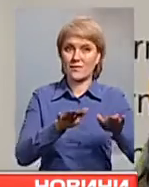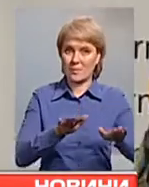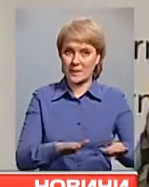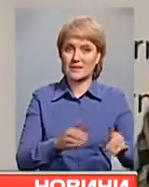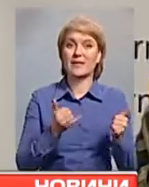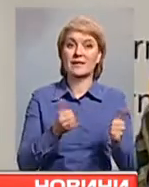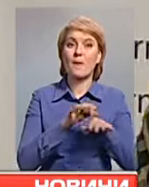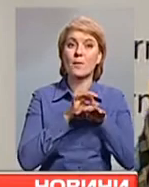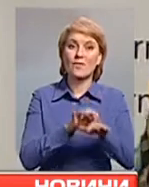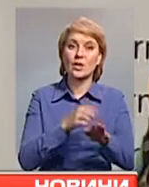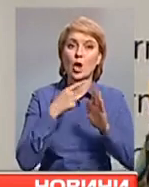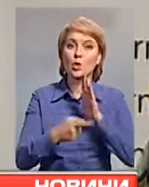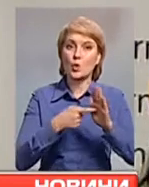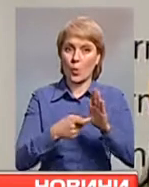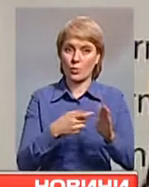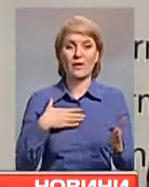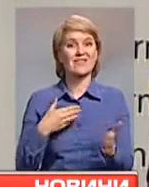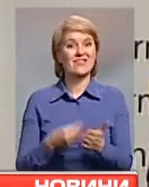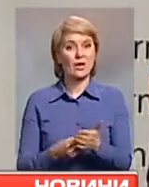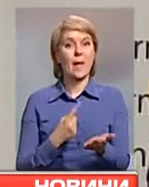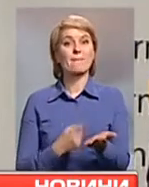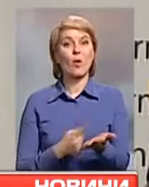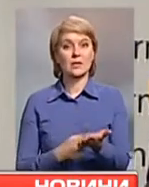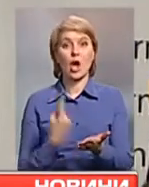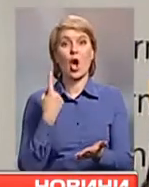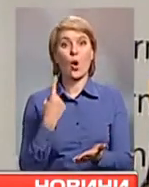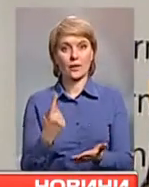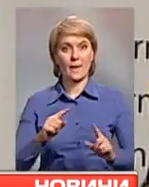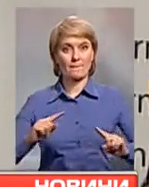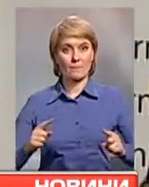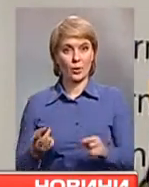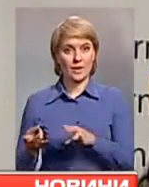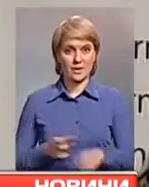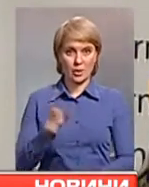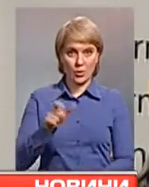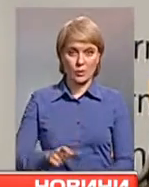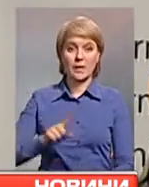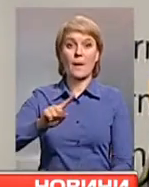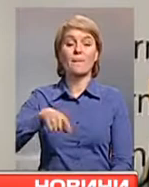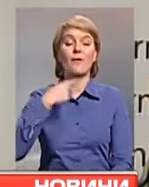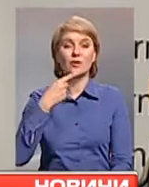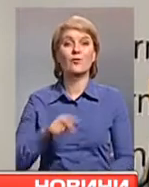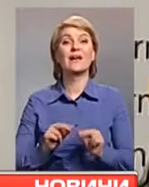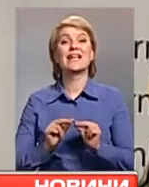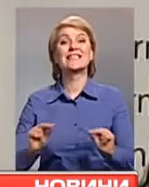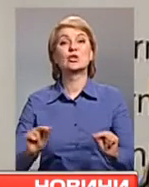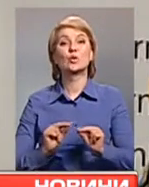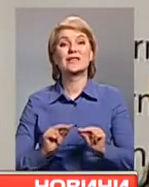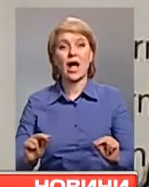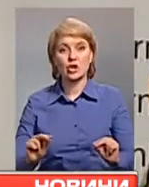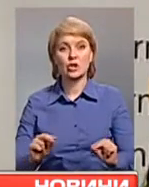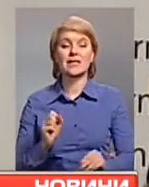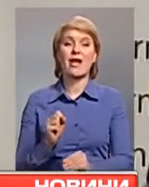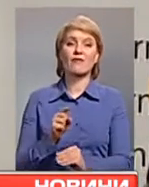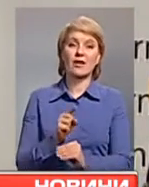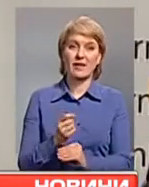проведення допиту. У своїх показах один з полонених терористів, зокрема, повідомив, що інструктаж та конкретні